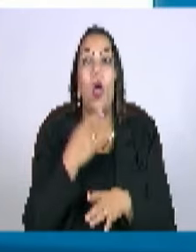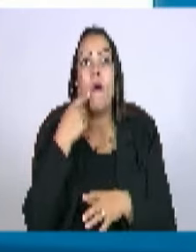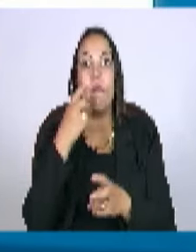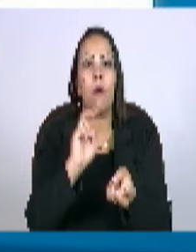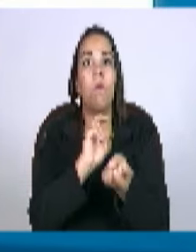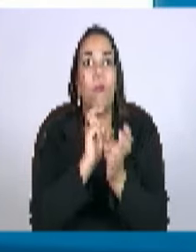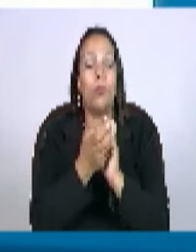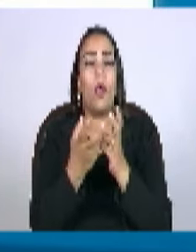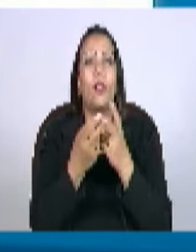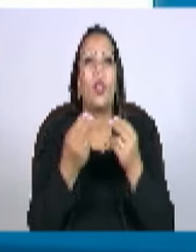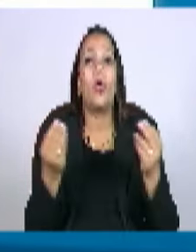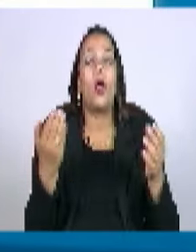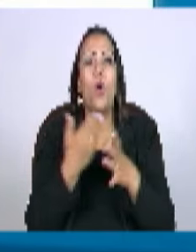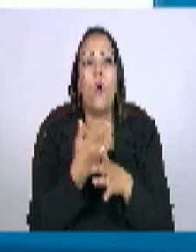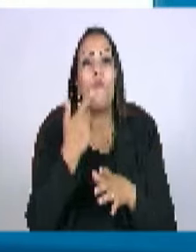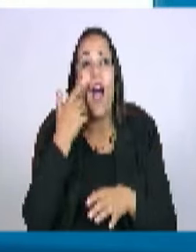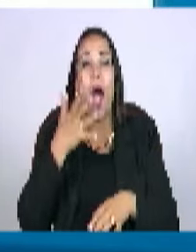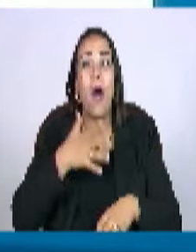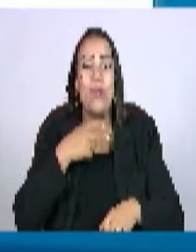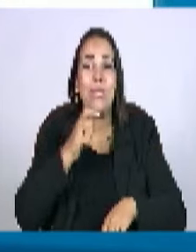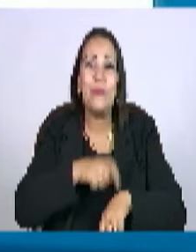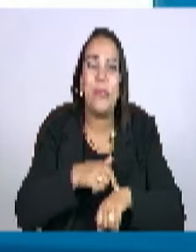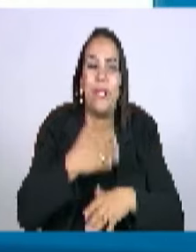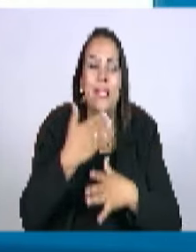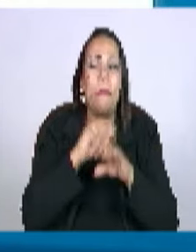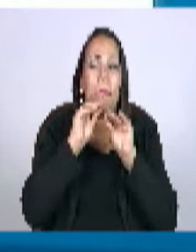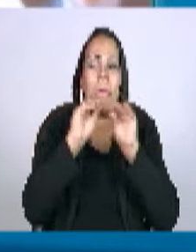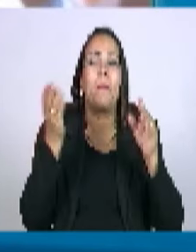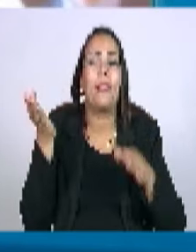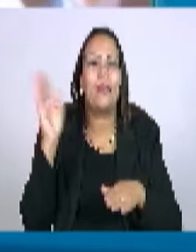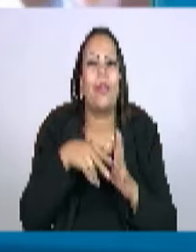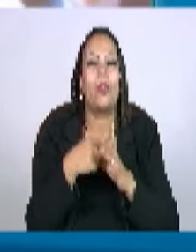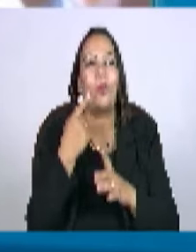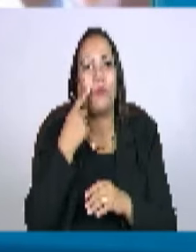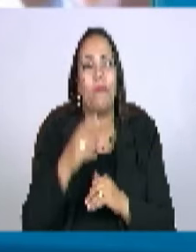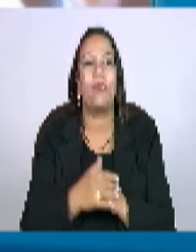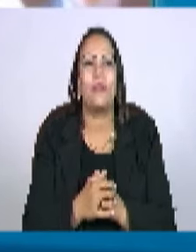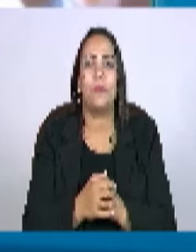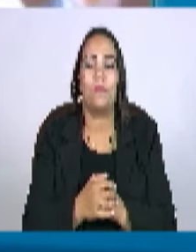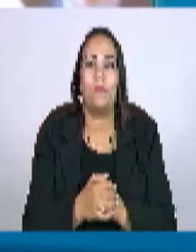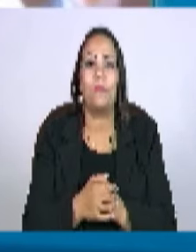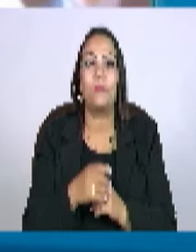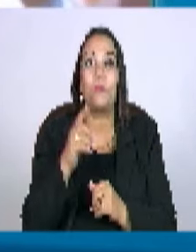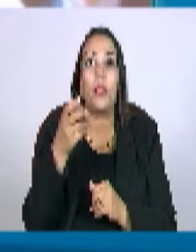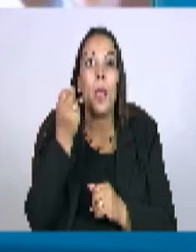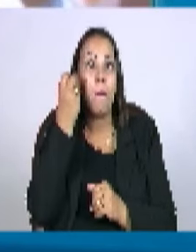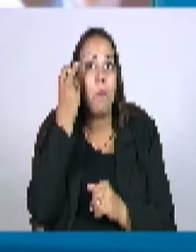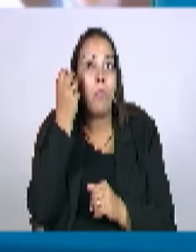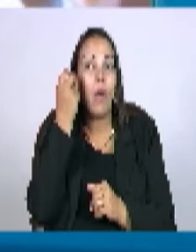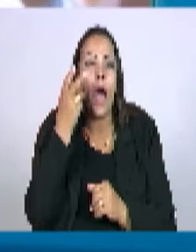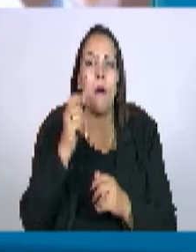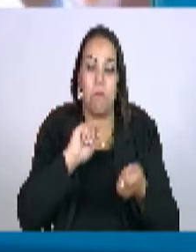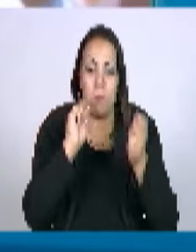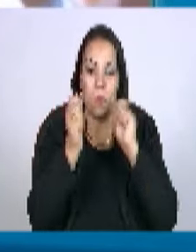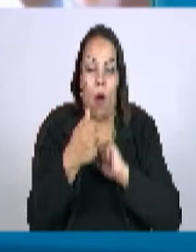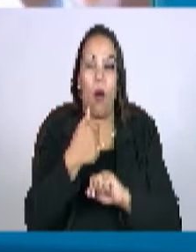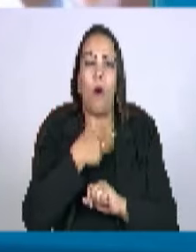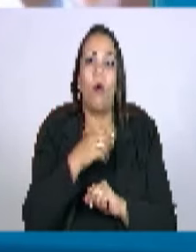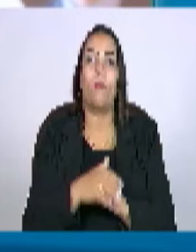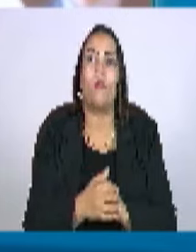مشروعات كتير انا يعوزني الوقت ان انا اتكلم عنها الابداع بيغيرنا يعني